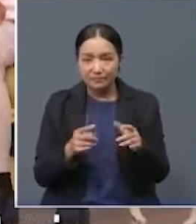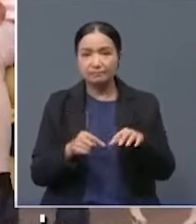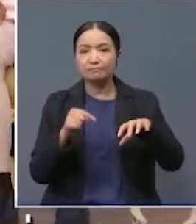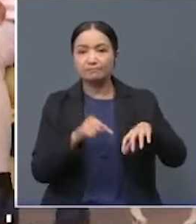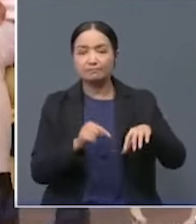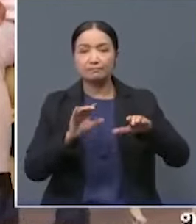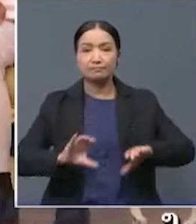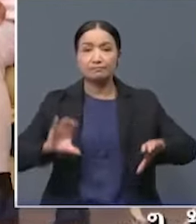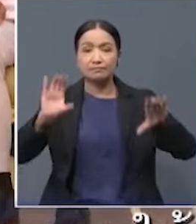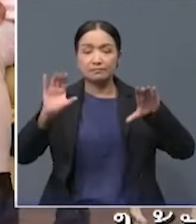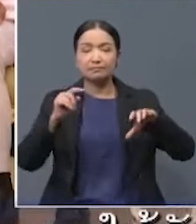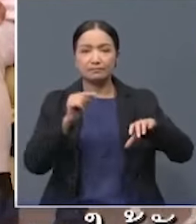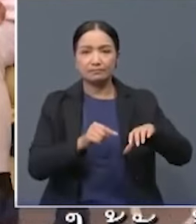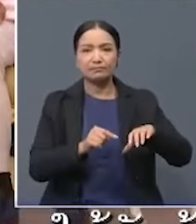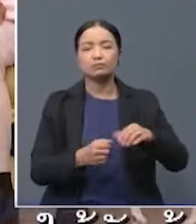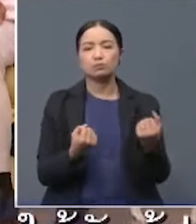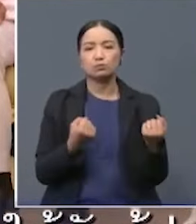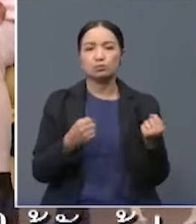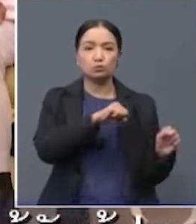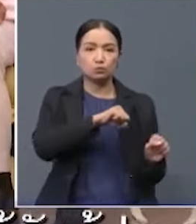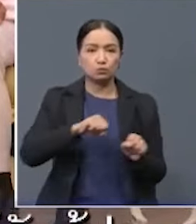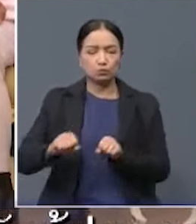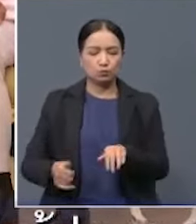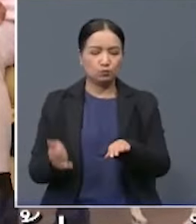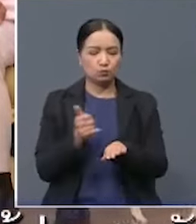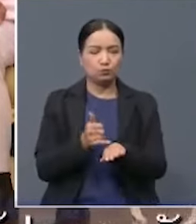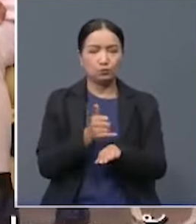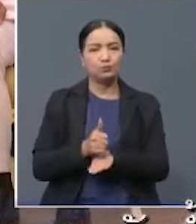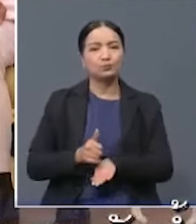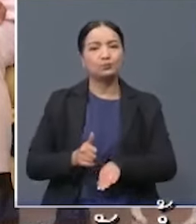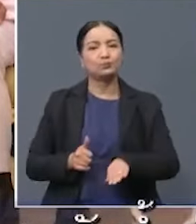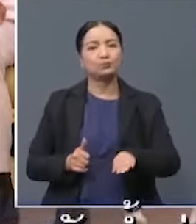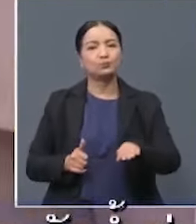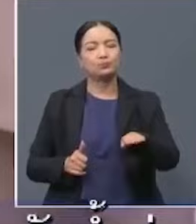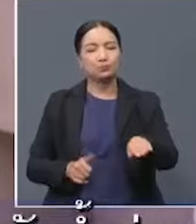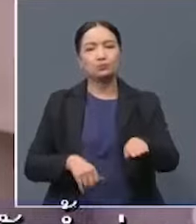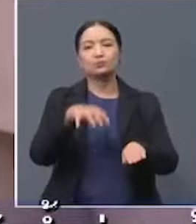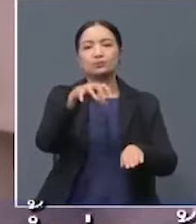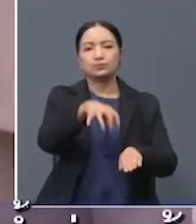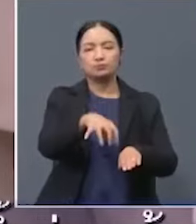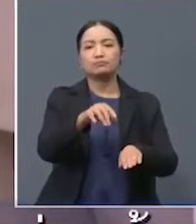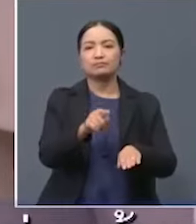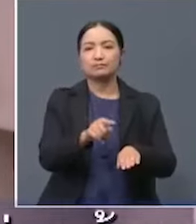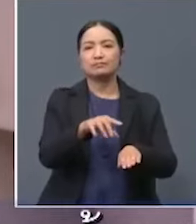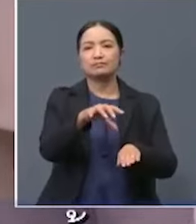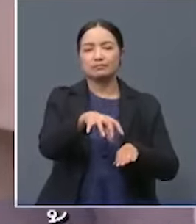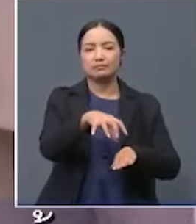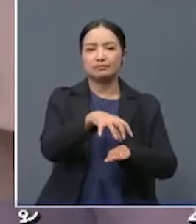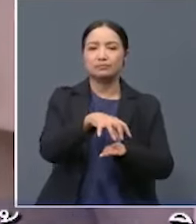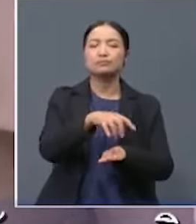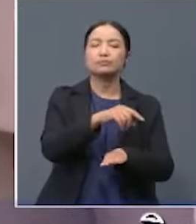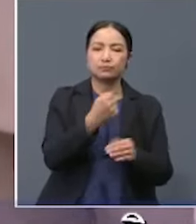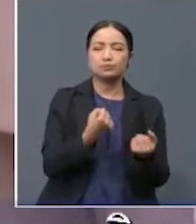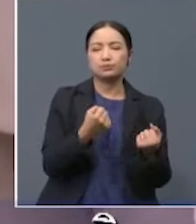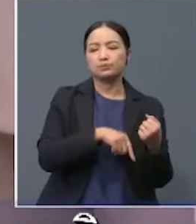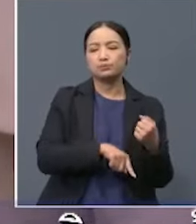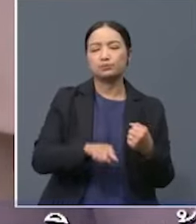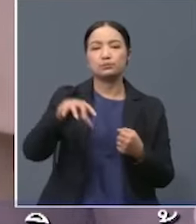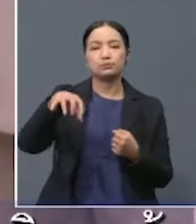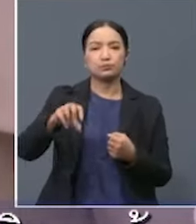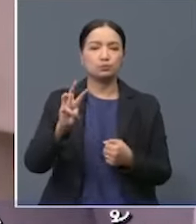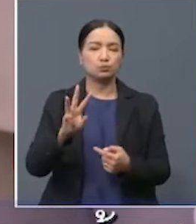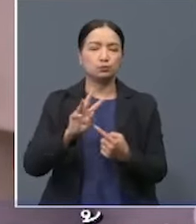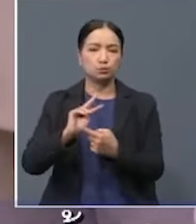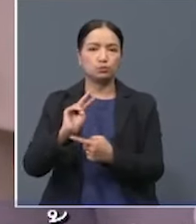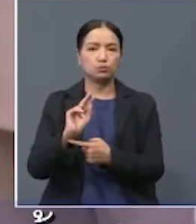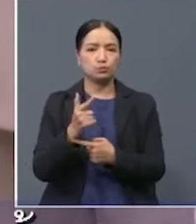ากทำเนียบรัฐบาลโดยรถตู้ไปที่สำนักเลขาธิการนายกรัฐมนตรีจัดเตรียมไว้เพื่อไปยังพระที่นั่งอัมพรสถานพระราชวังดุสิต